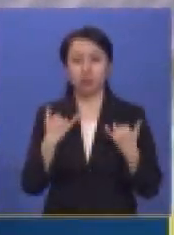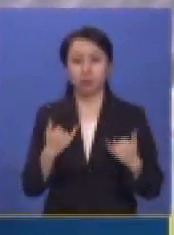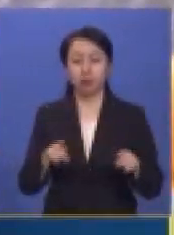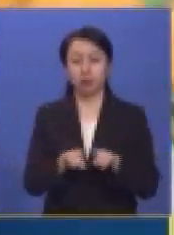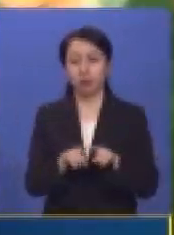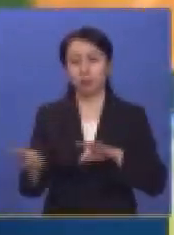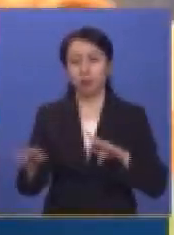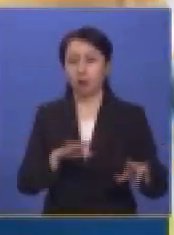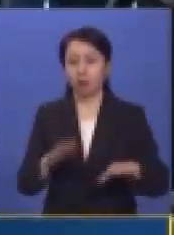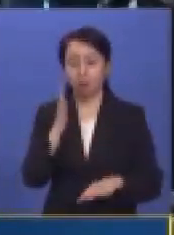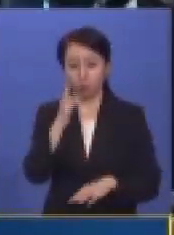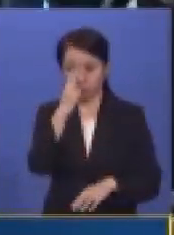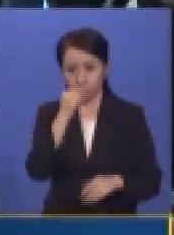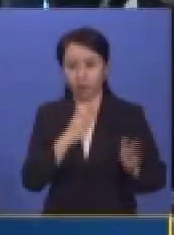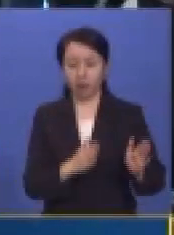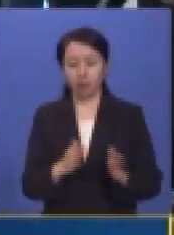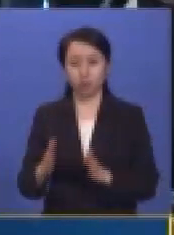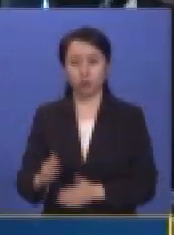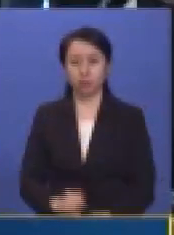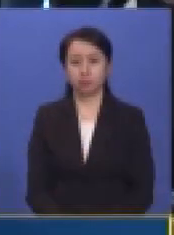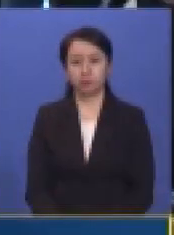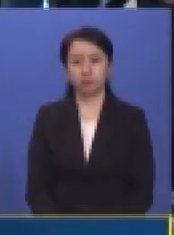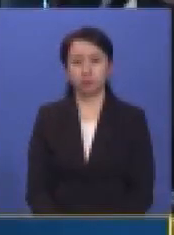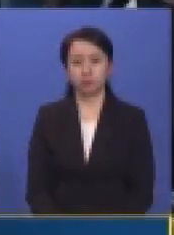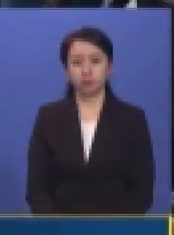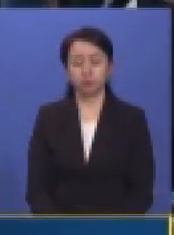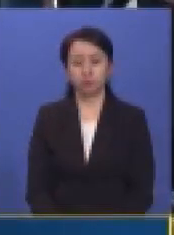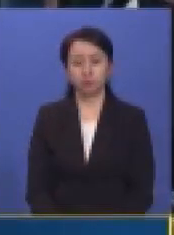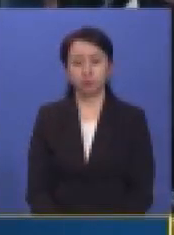подобные мероприятия станут традиционными. Тамерлан Тлеубаев, Анатолий Белонок, служба новостей.